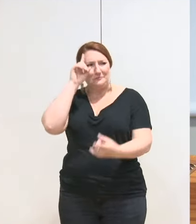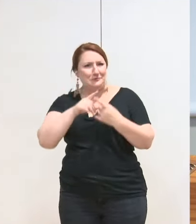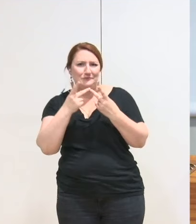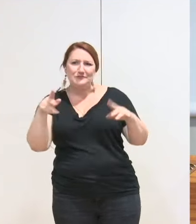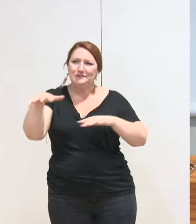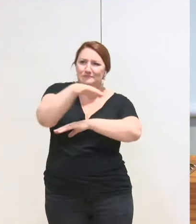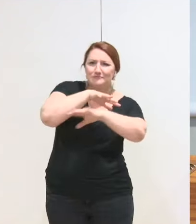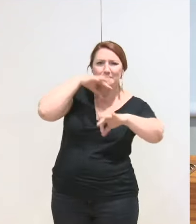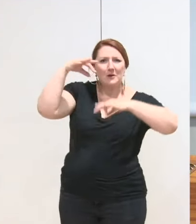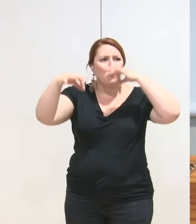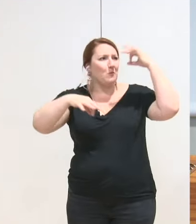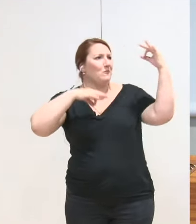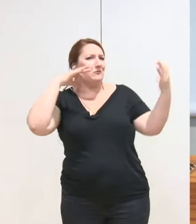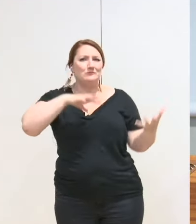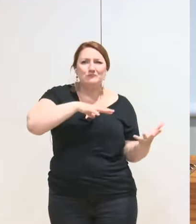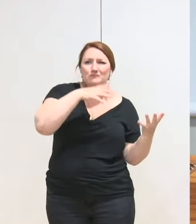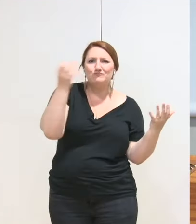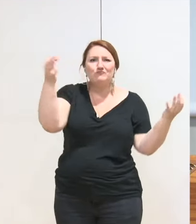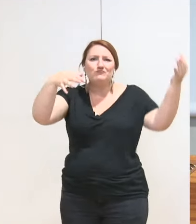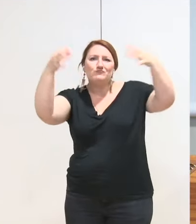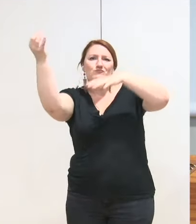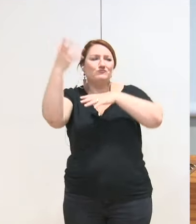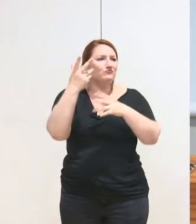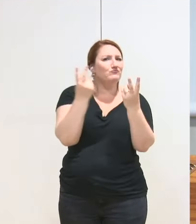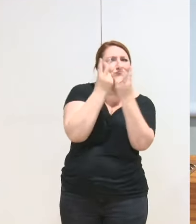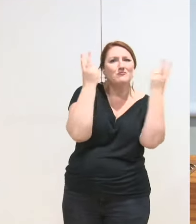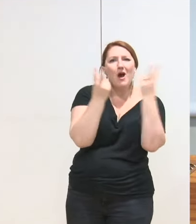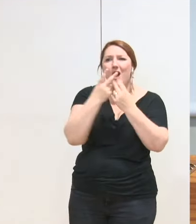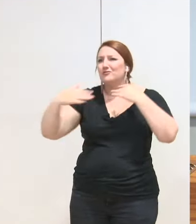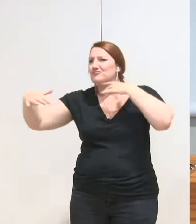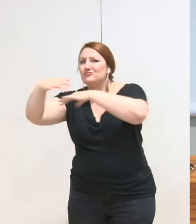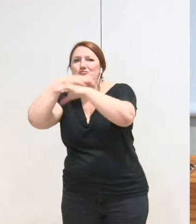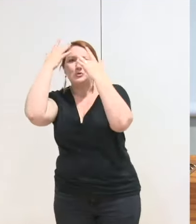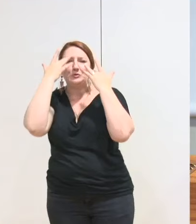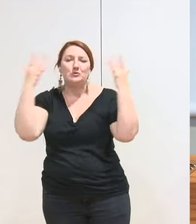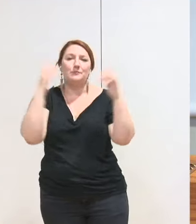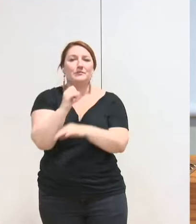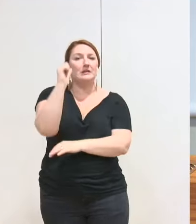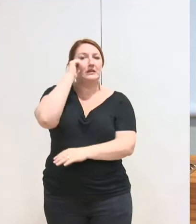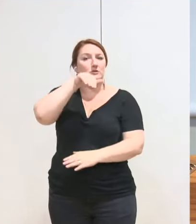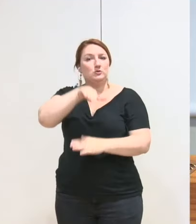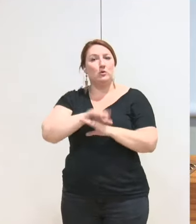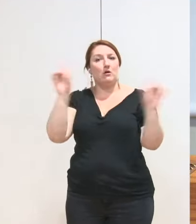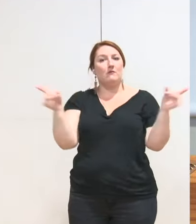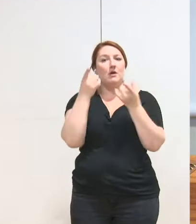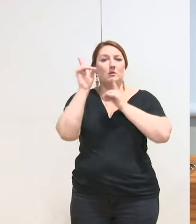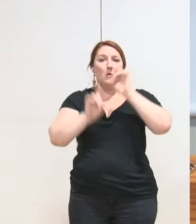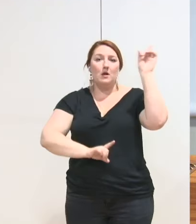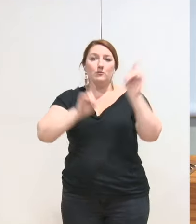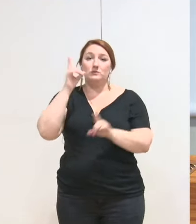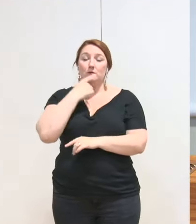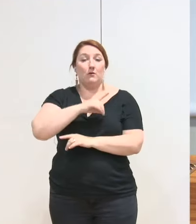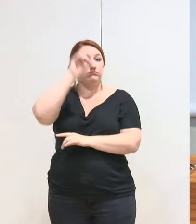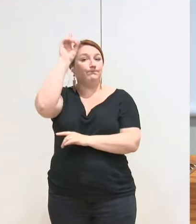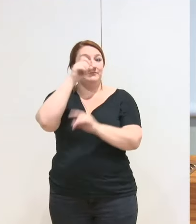culturels ses parcs et hier soir la fête de la musique a donné un coup d'envoi très positif à cette saison les grand